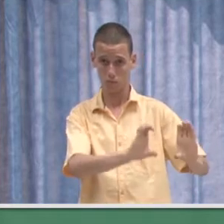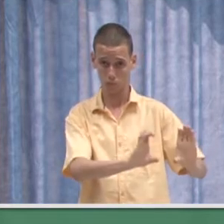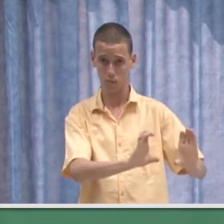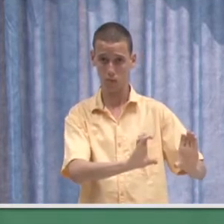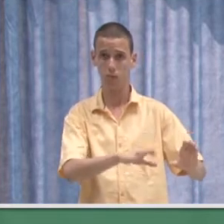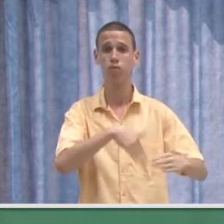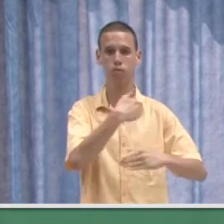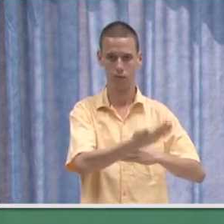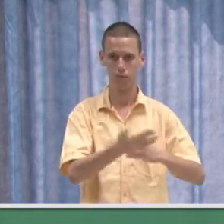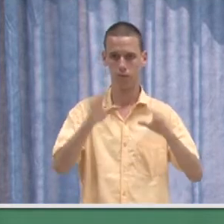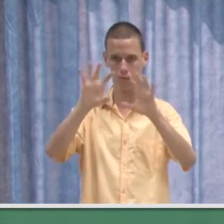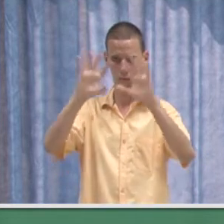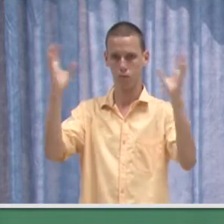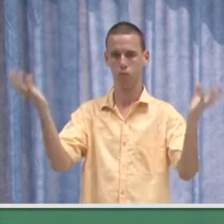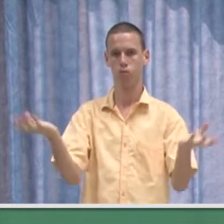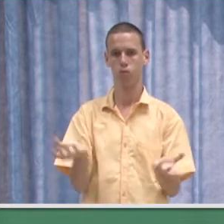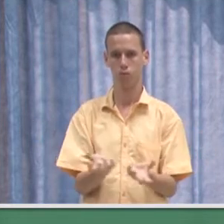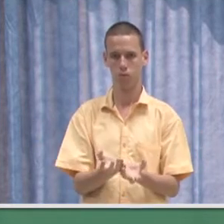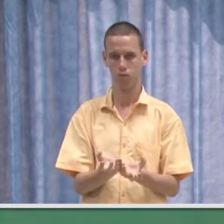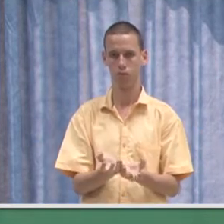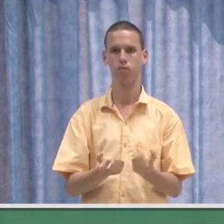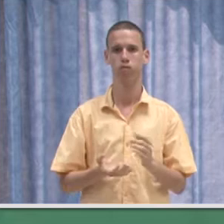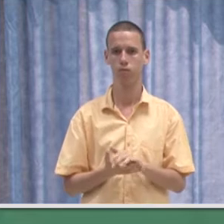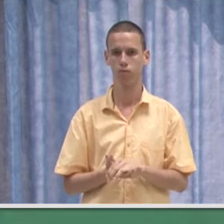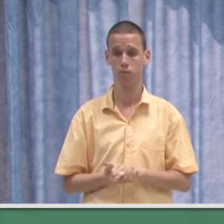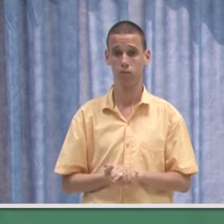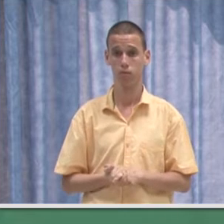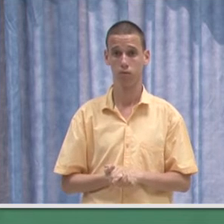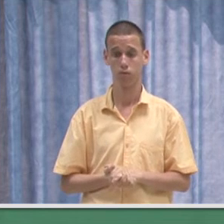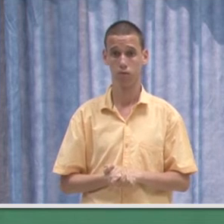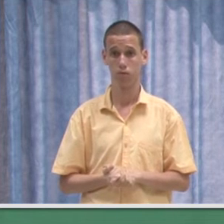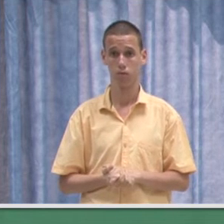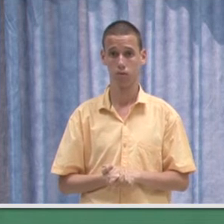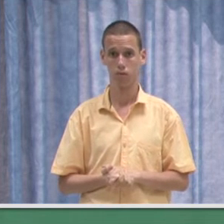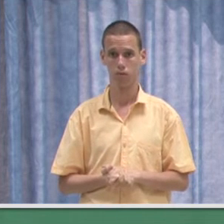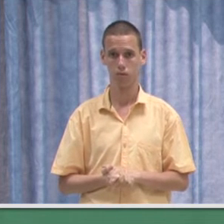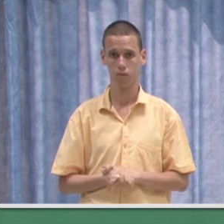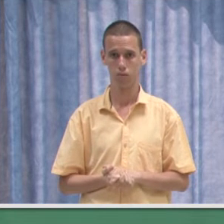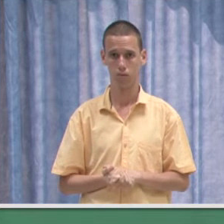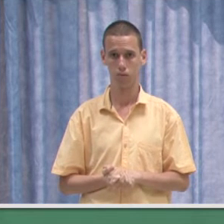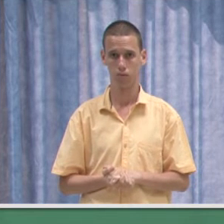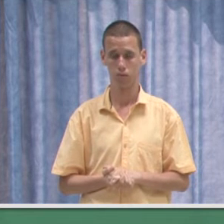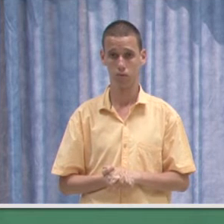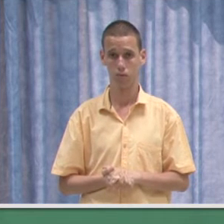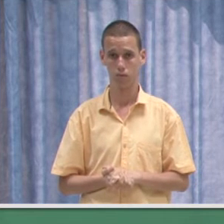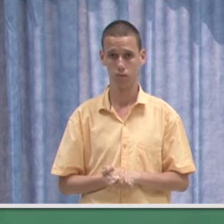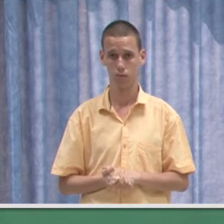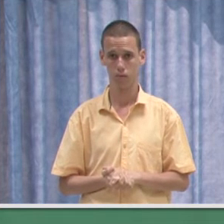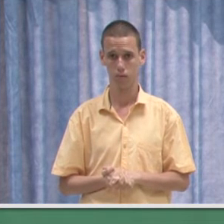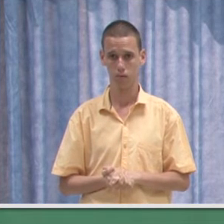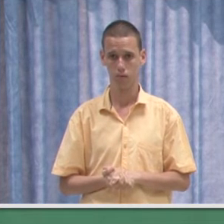Tout. Par exemple, on connaît sa pandémie, il continue un peu de ravage